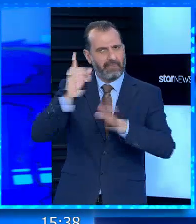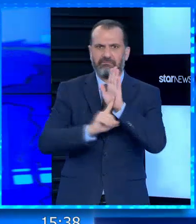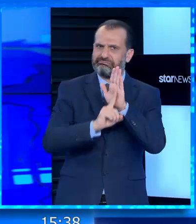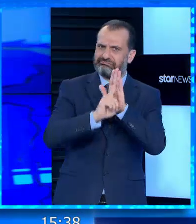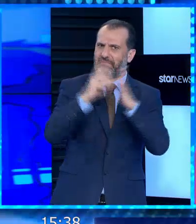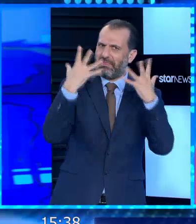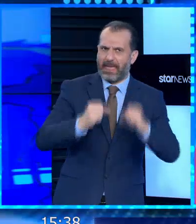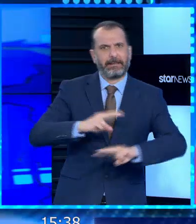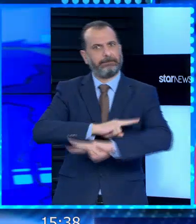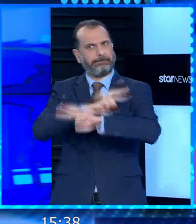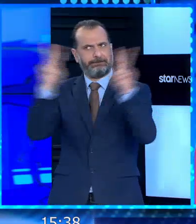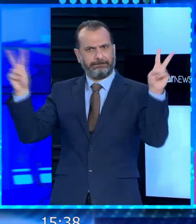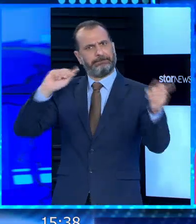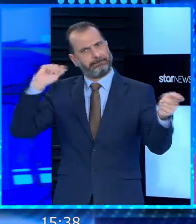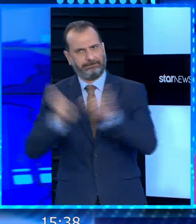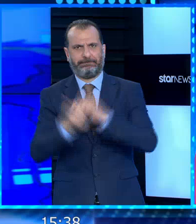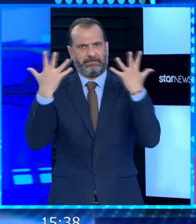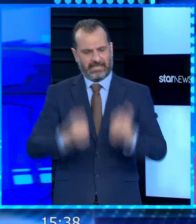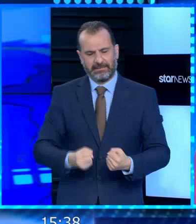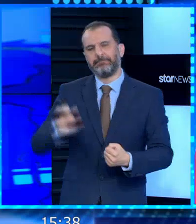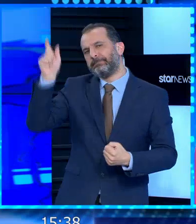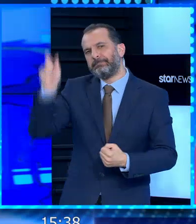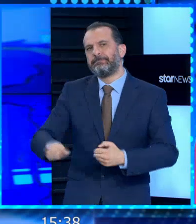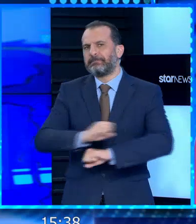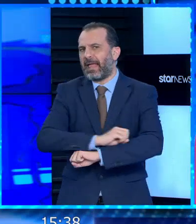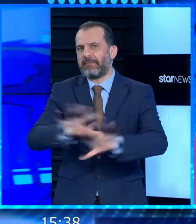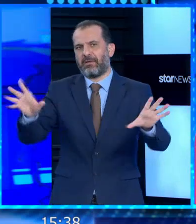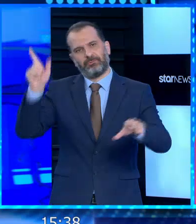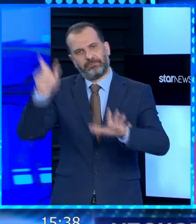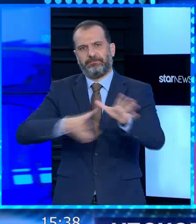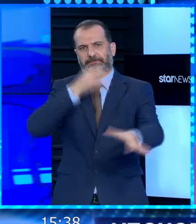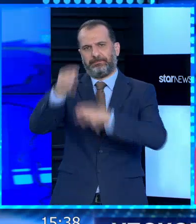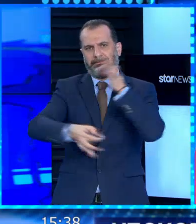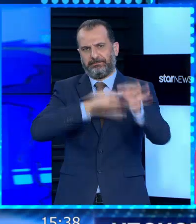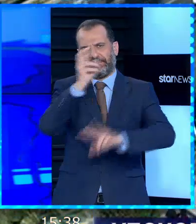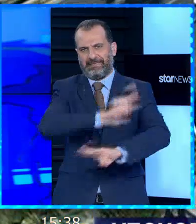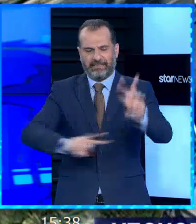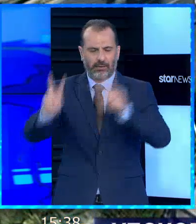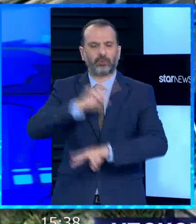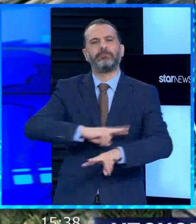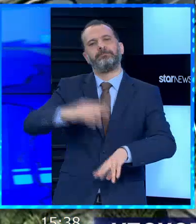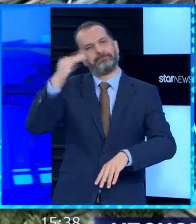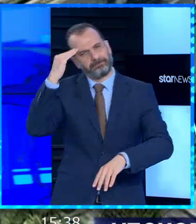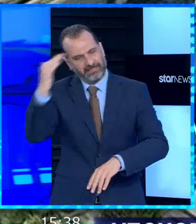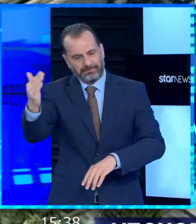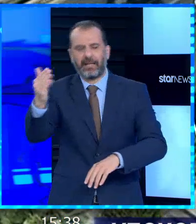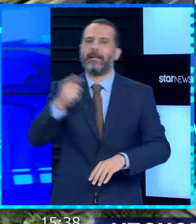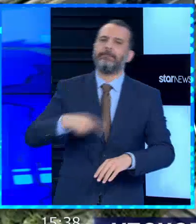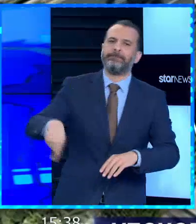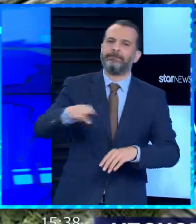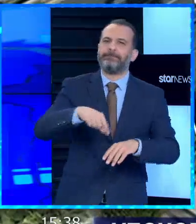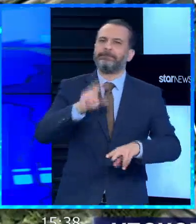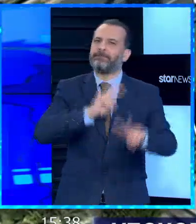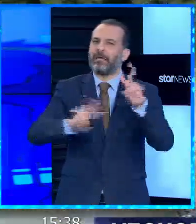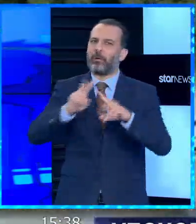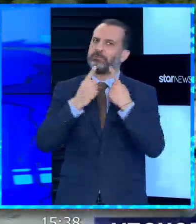θερμοκρασίας. Ο Θοδωρής Κολυδάς μαζί μας για να μας ενημερώσει. Θοδωρή, καλό μεσημέρι. Καλό μεσημέρι και από μένα, Ράνια. Τελείως διαφορετικές διαθέσεις θα